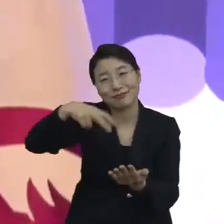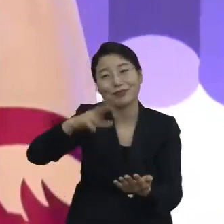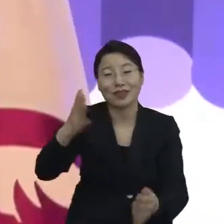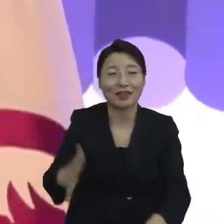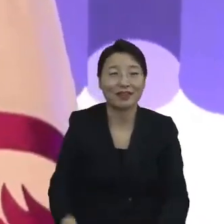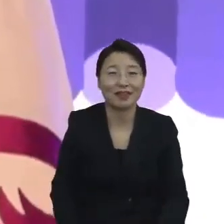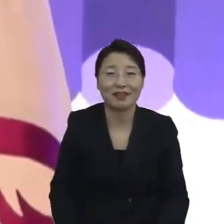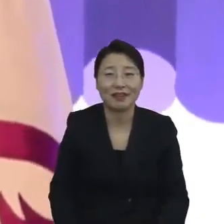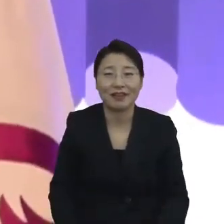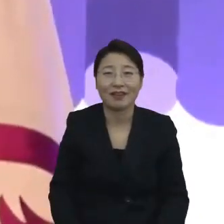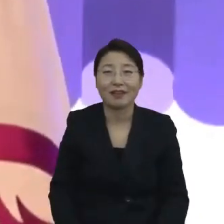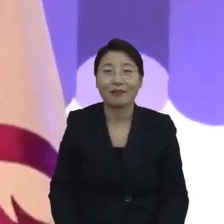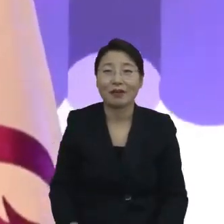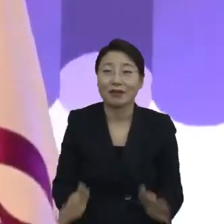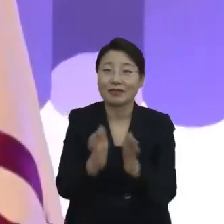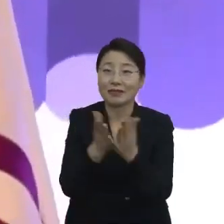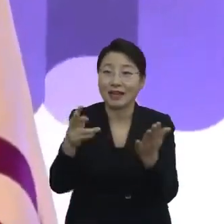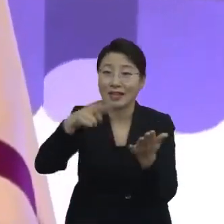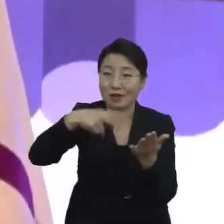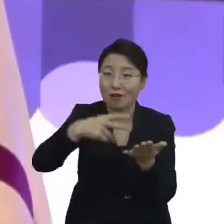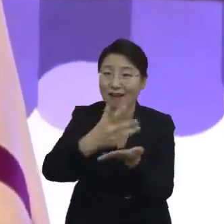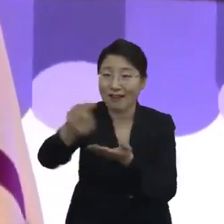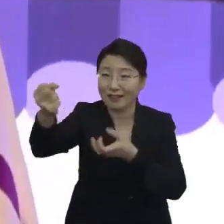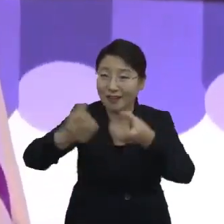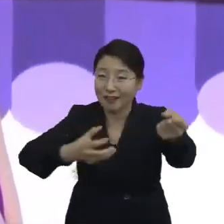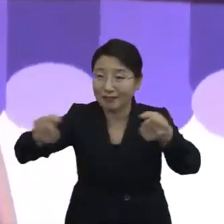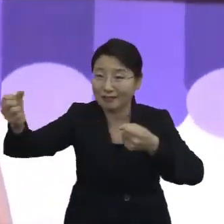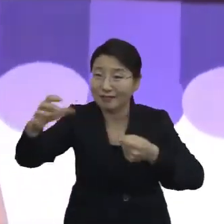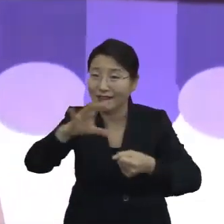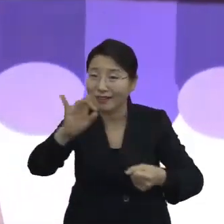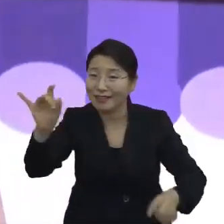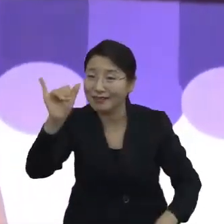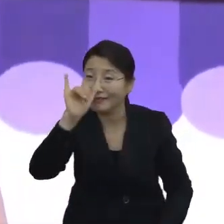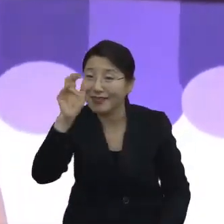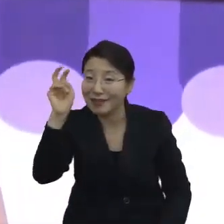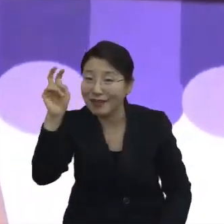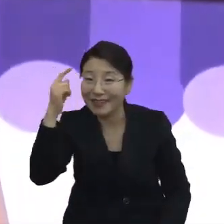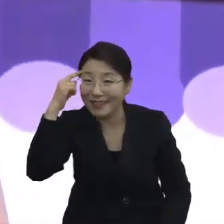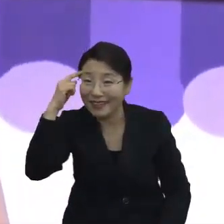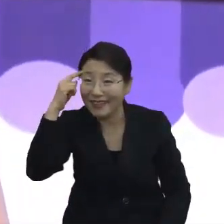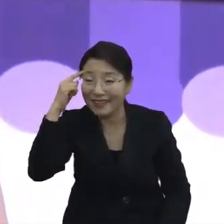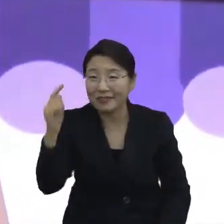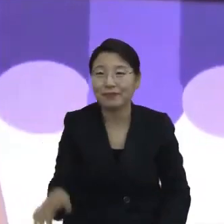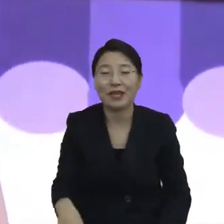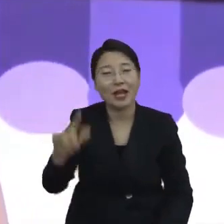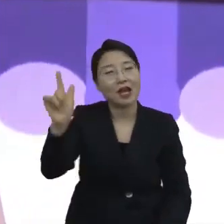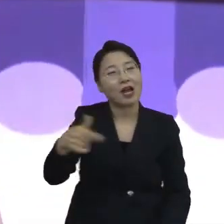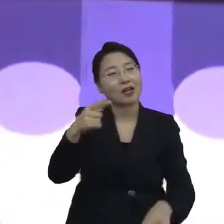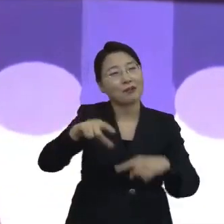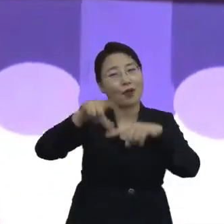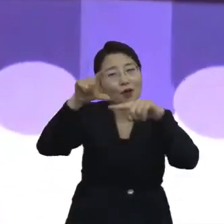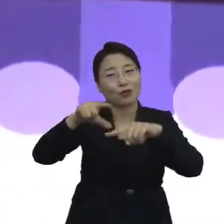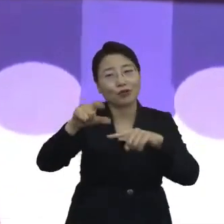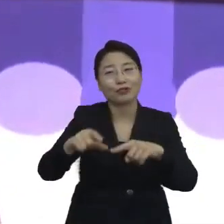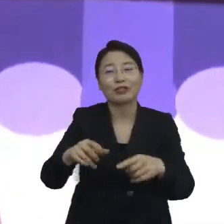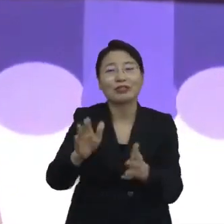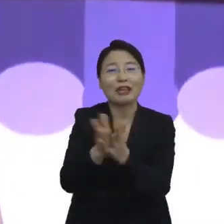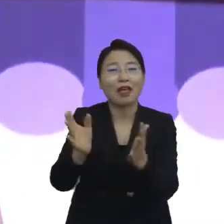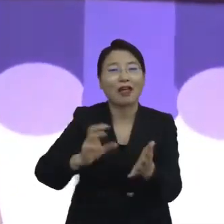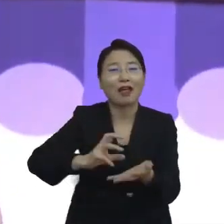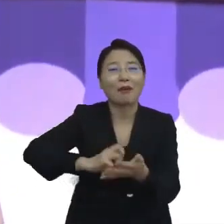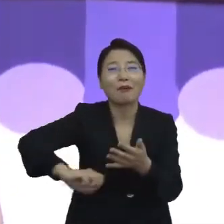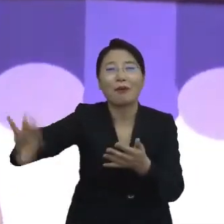그렇게 갖다 놓으면 책 읽고 가져가는 사람도 간혹 있을 것도 한데 하루 평균 몇 권이나 없어질까요?